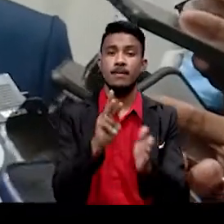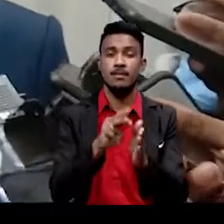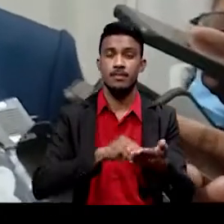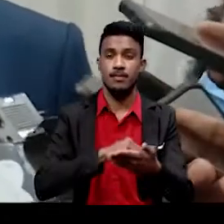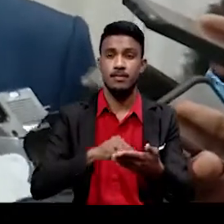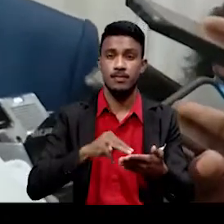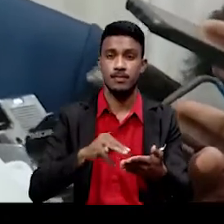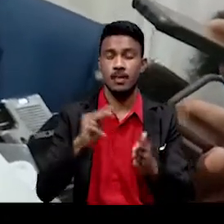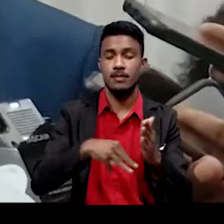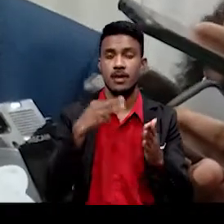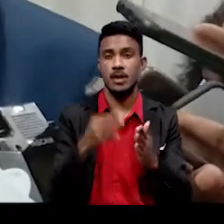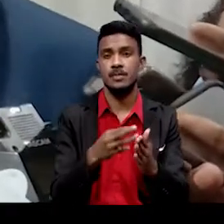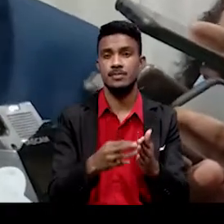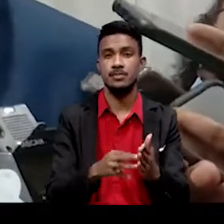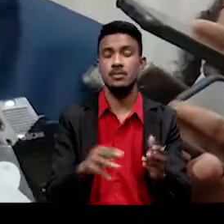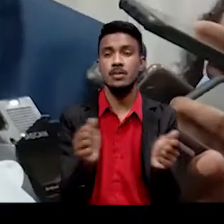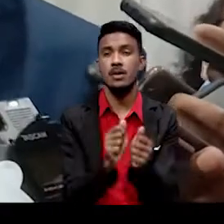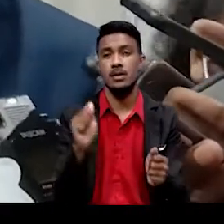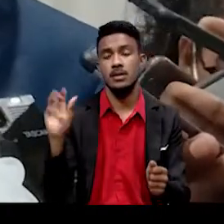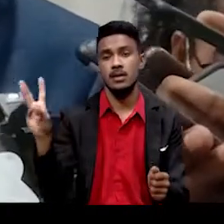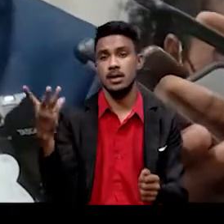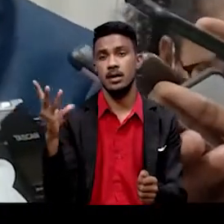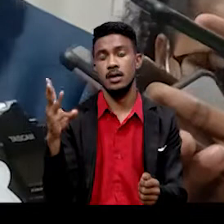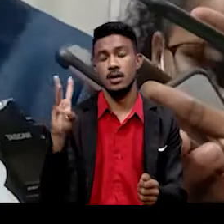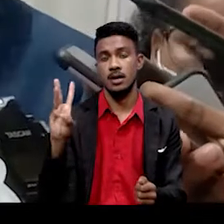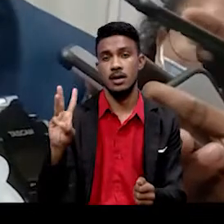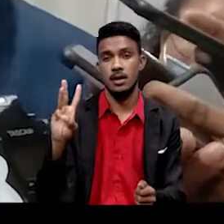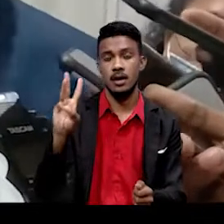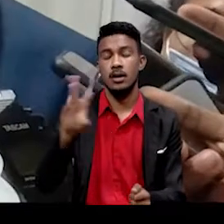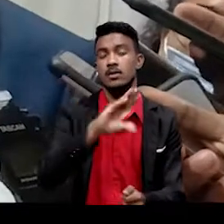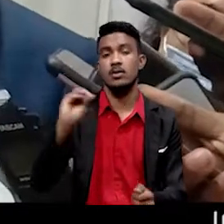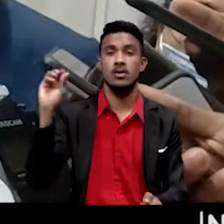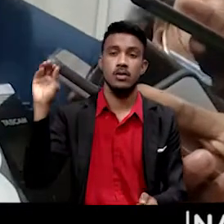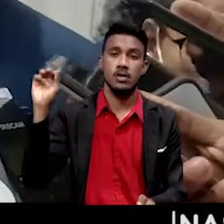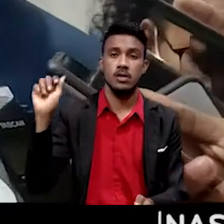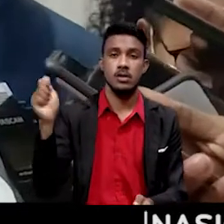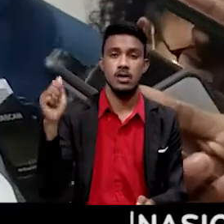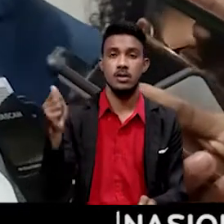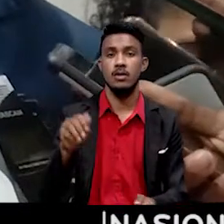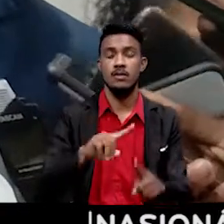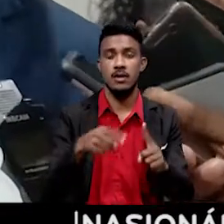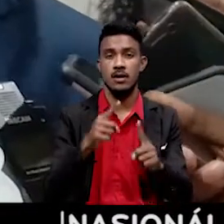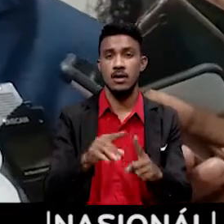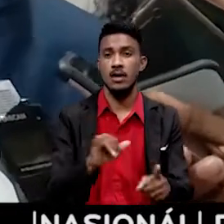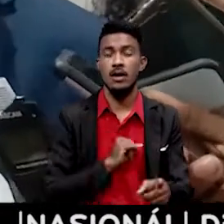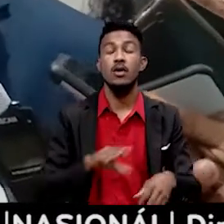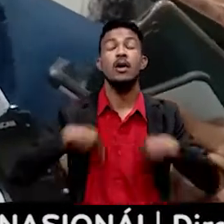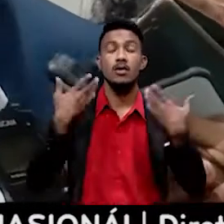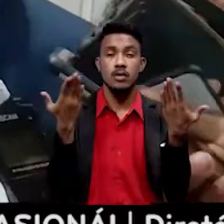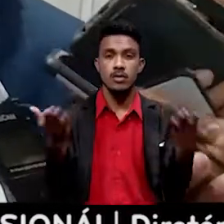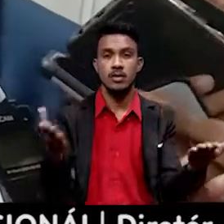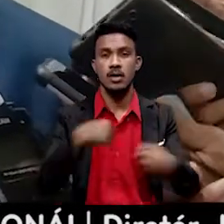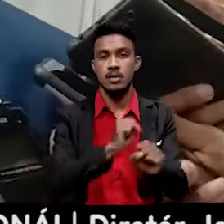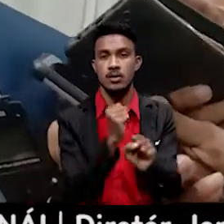naik nendet nansan ulat pronto ini sih informasi yang sih persis hati kena hau bahira hur bahira halus sama sih sekali